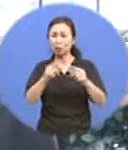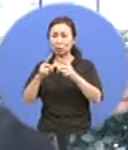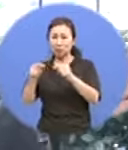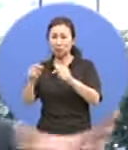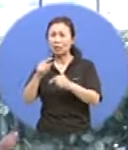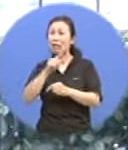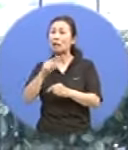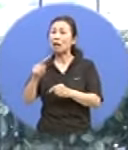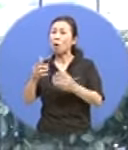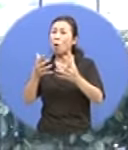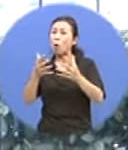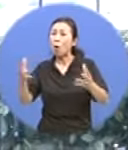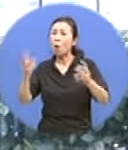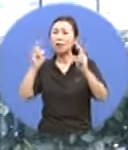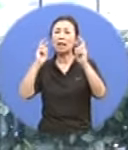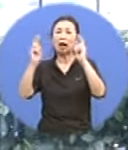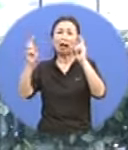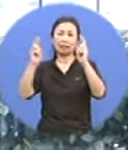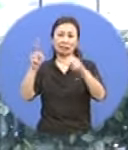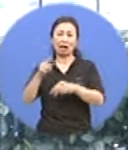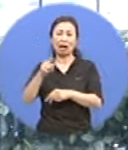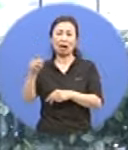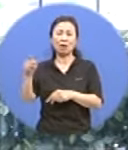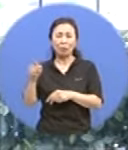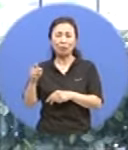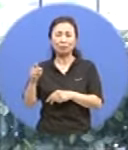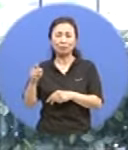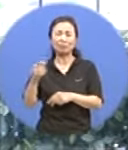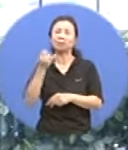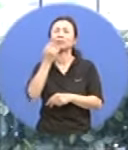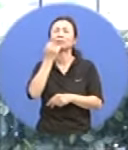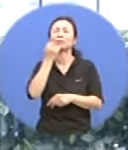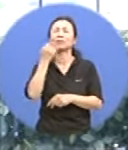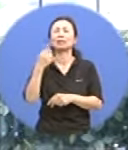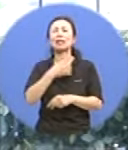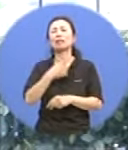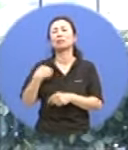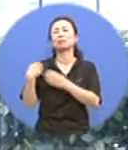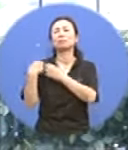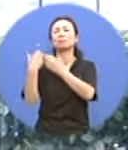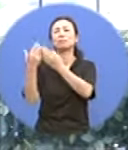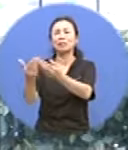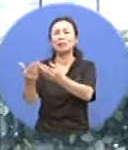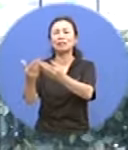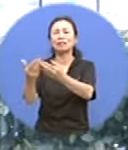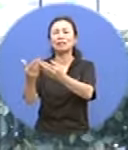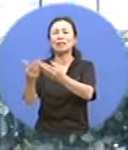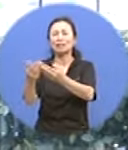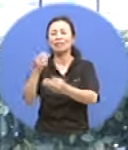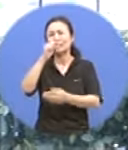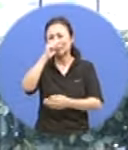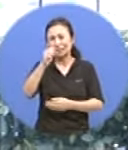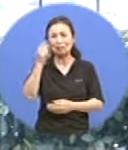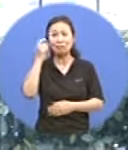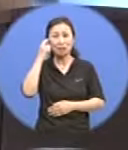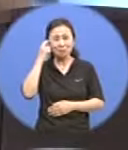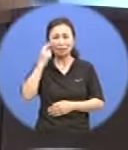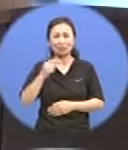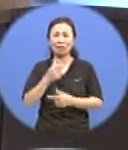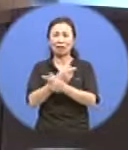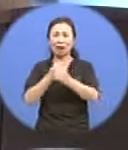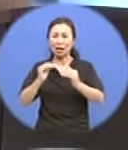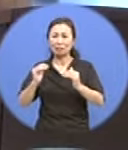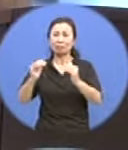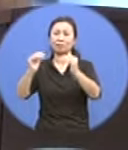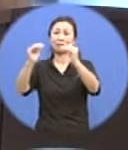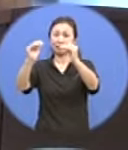っかいのはね、それぞれやっていただくで、足を引っ張らないようにする、これ結構大事なんですけど、そ